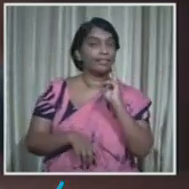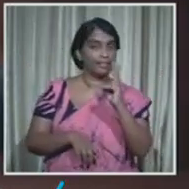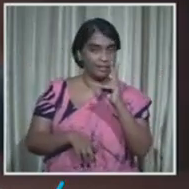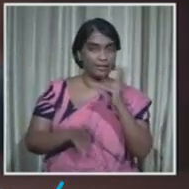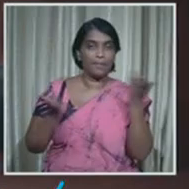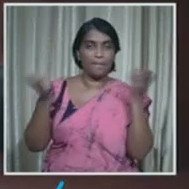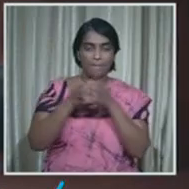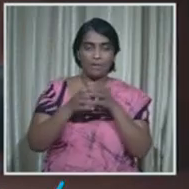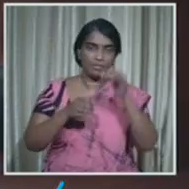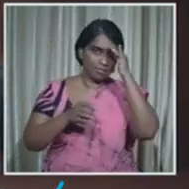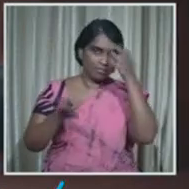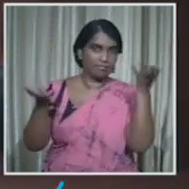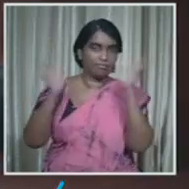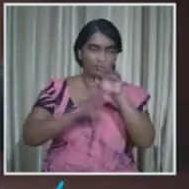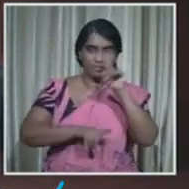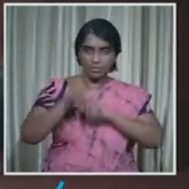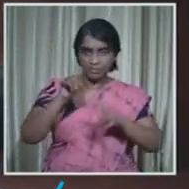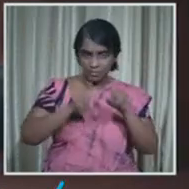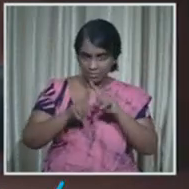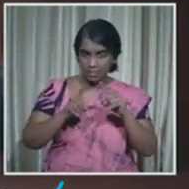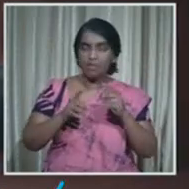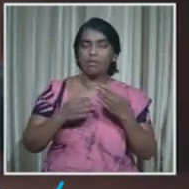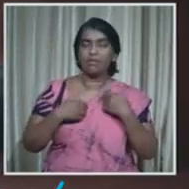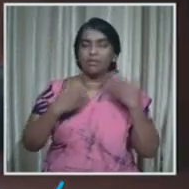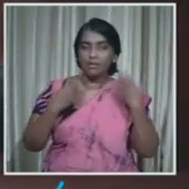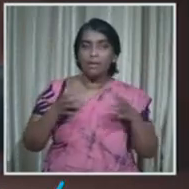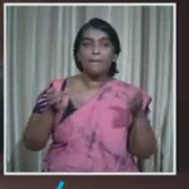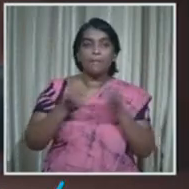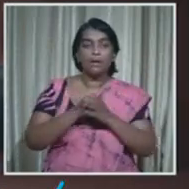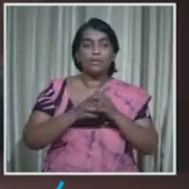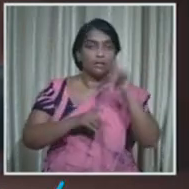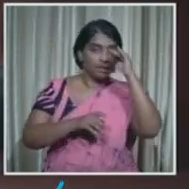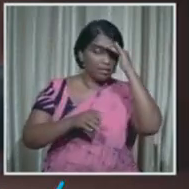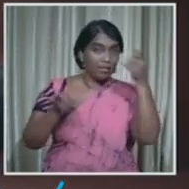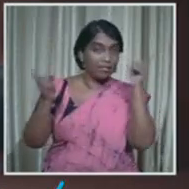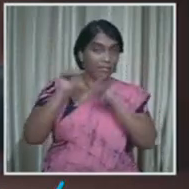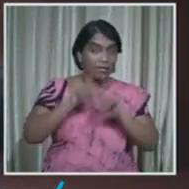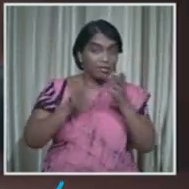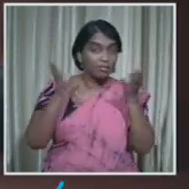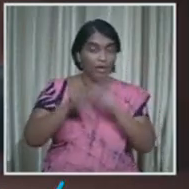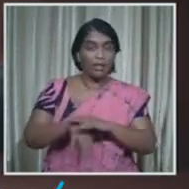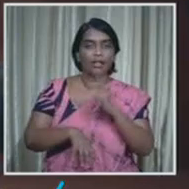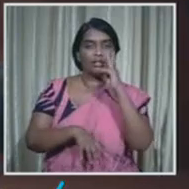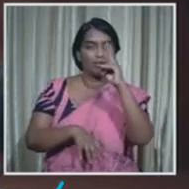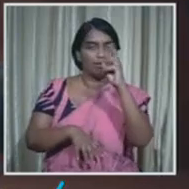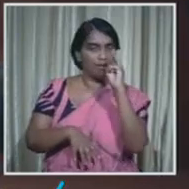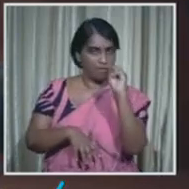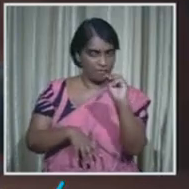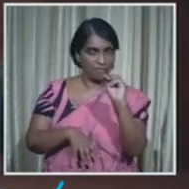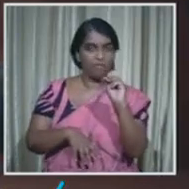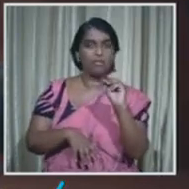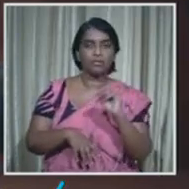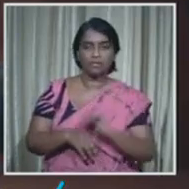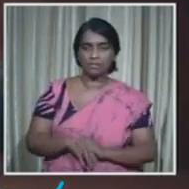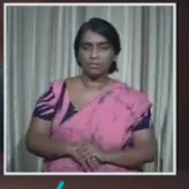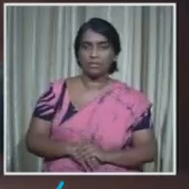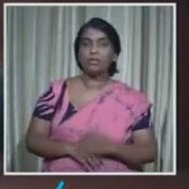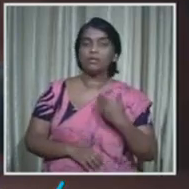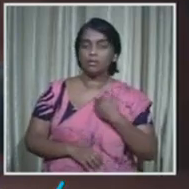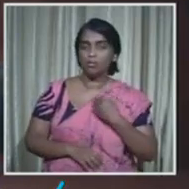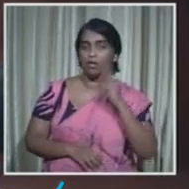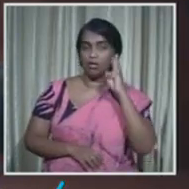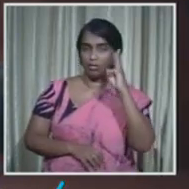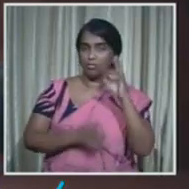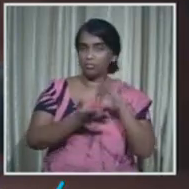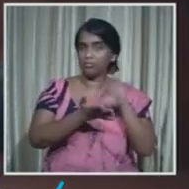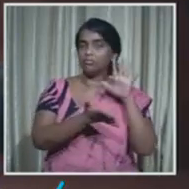රැස්වෙනවා කියලා. අනතුරුව පක්ෂනායක රැස්වීම රැස්වුනේ දෙකමාරට. ඒ නිසා මා තුනට යොදාගෙන